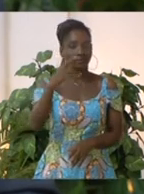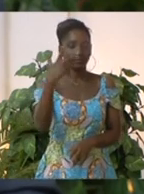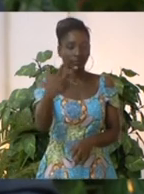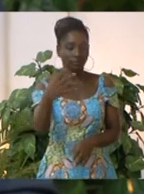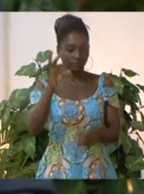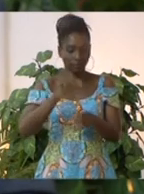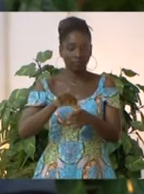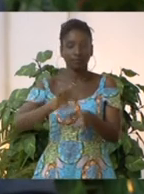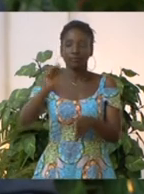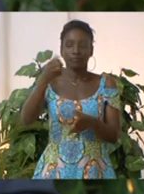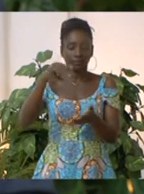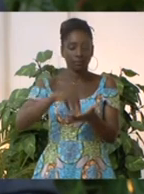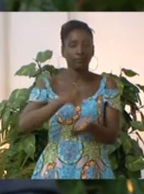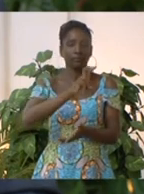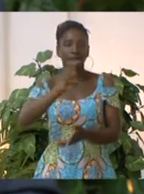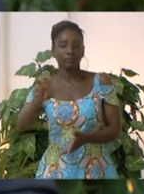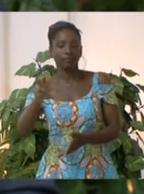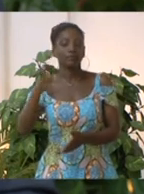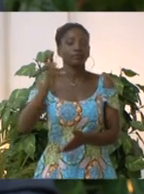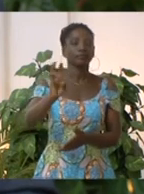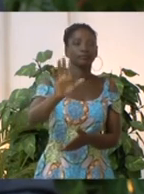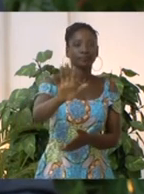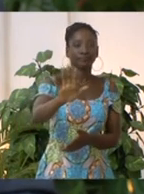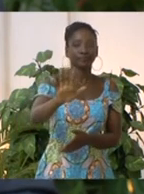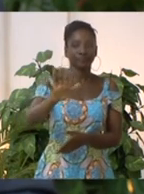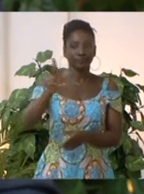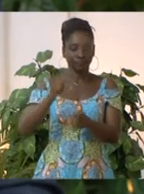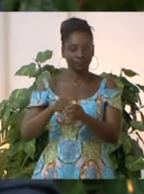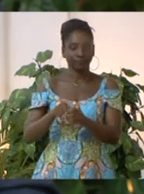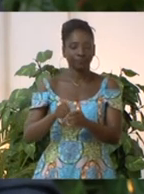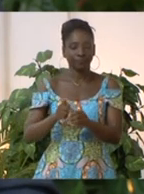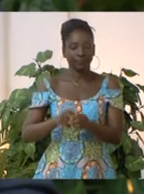10 265. Taux de participation,